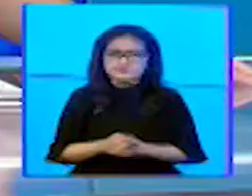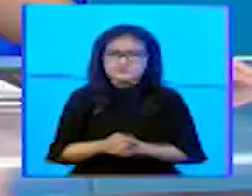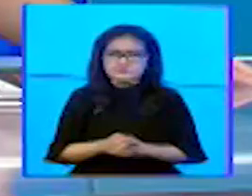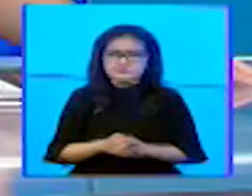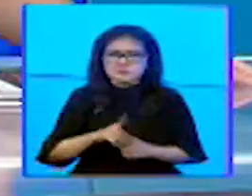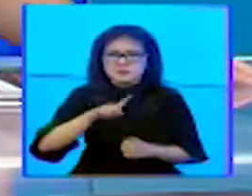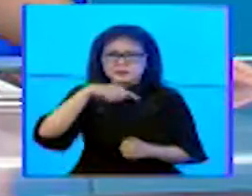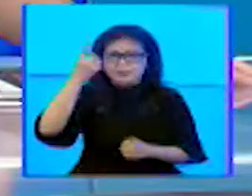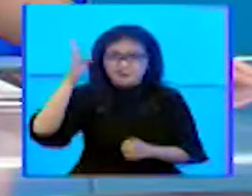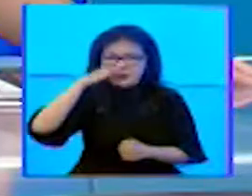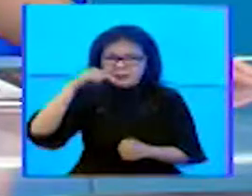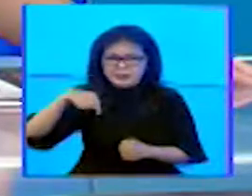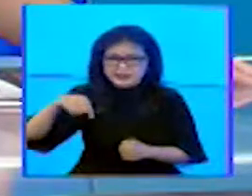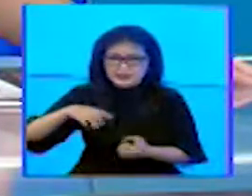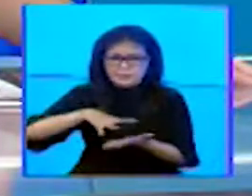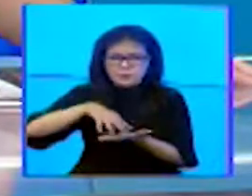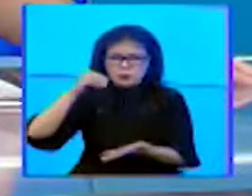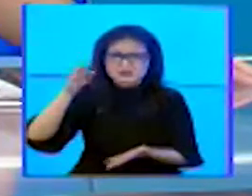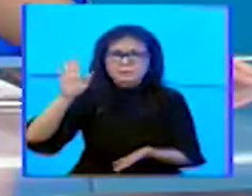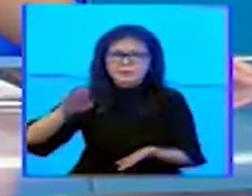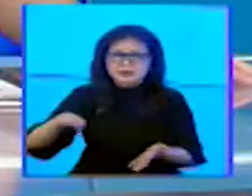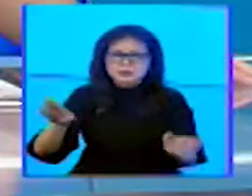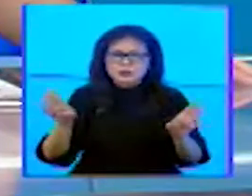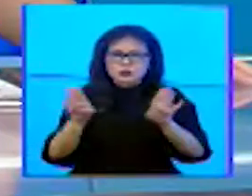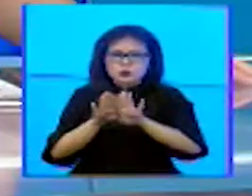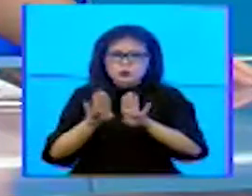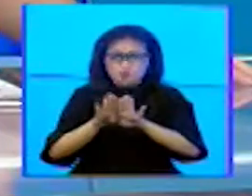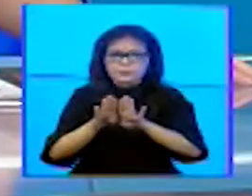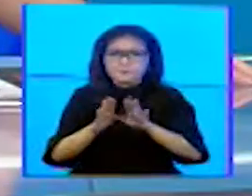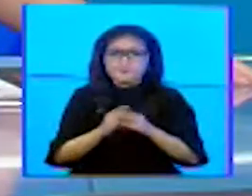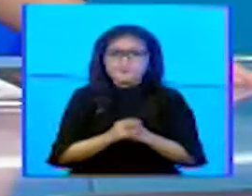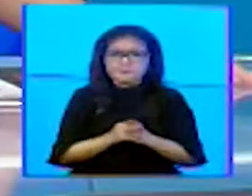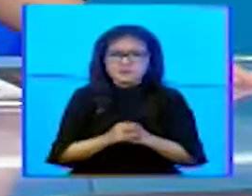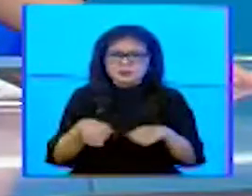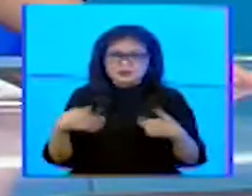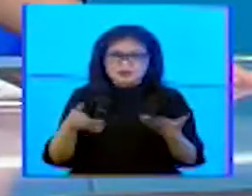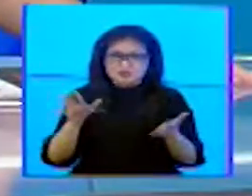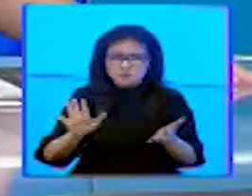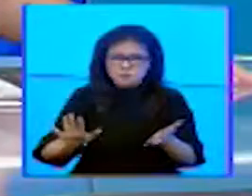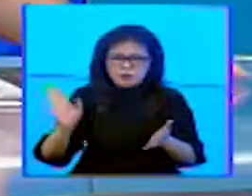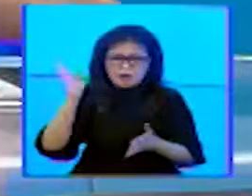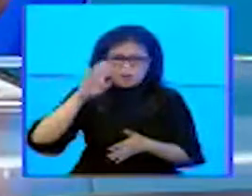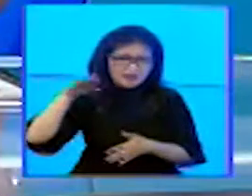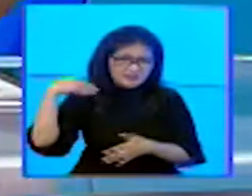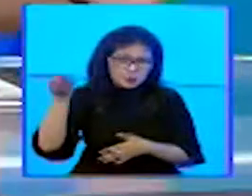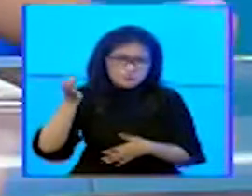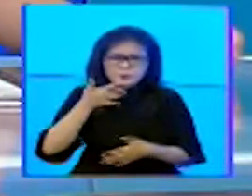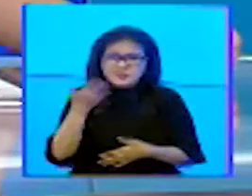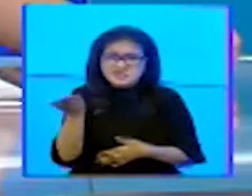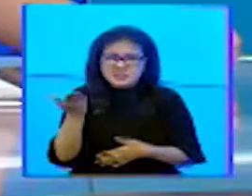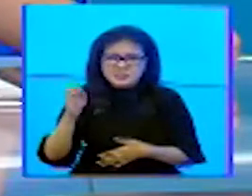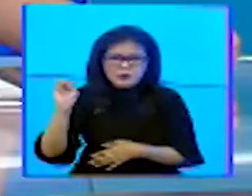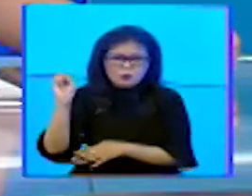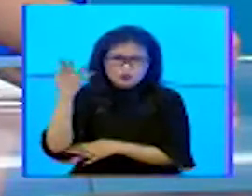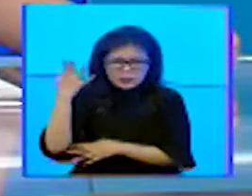Nda pemirsa hingga hari ini kawasan Monas masih ditutup dan berbeda dengan awal tahun biasanya kawasan Monas justru nampak lengang dan